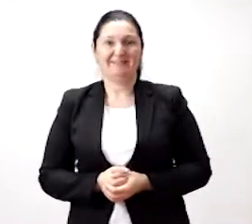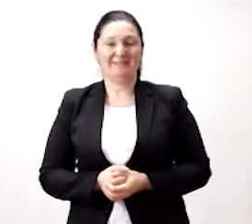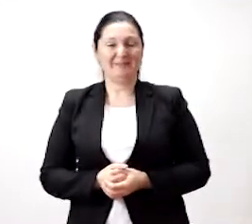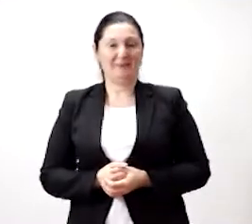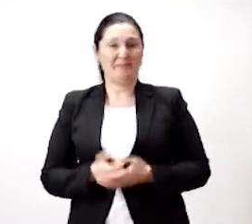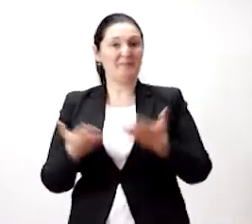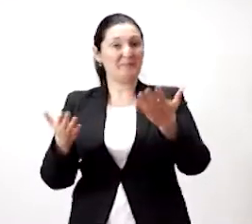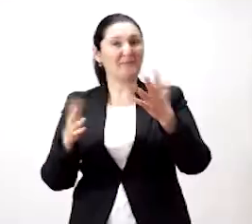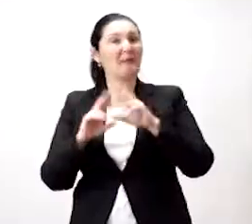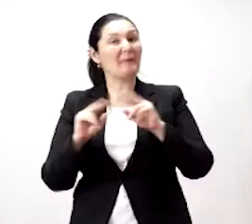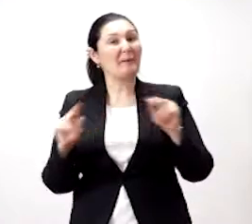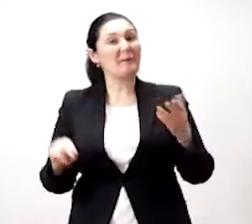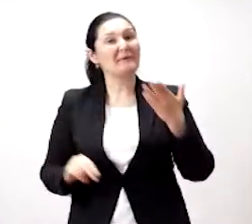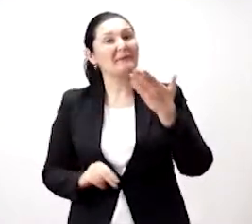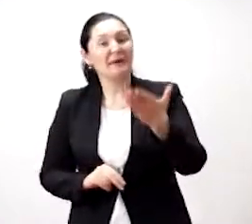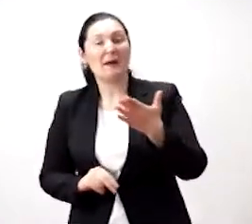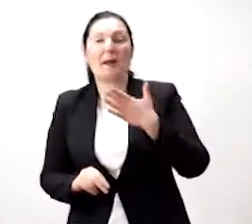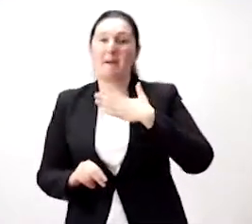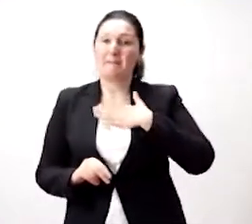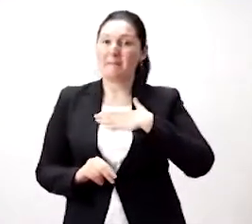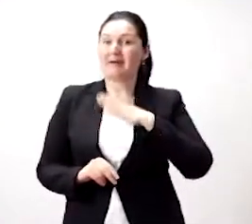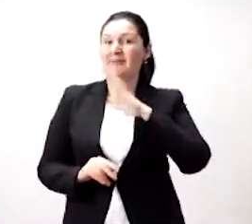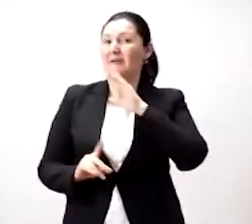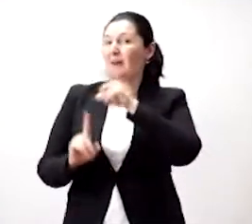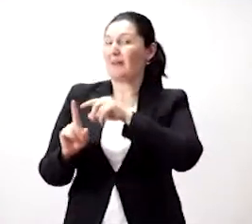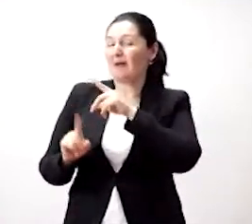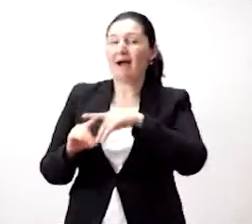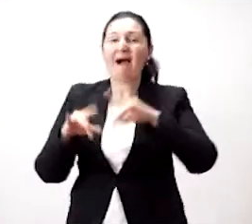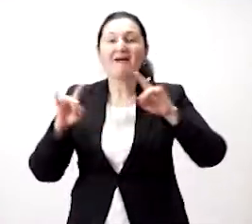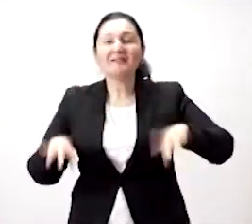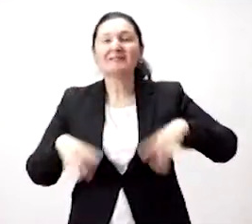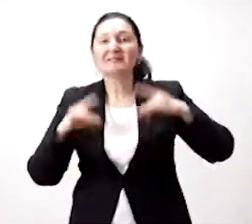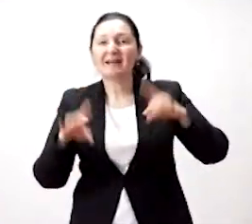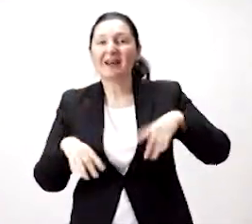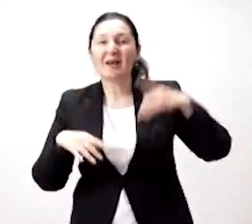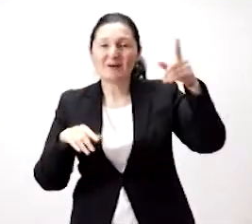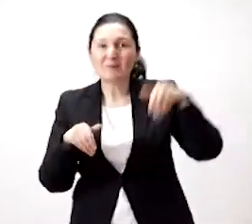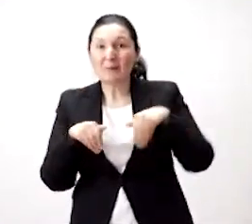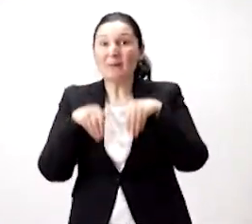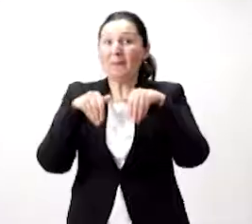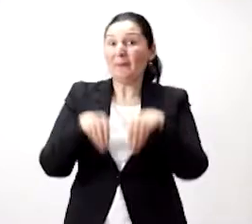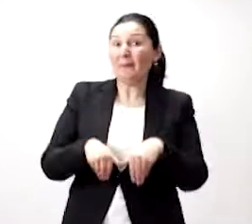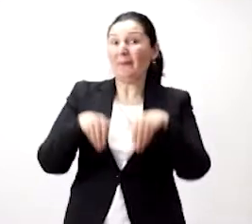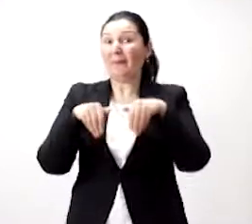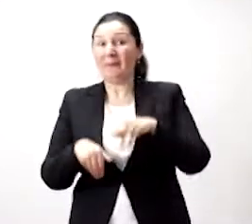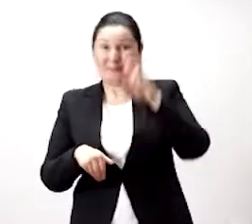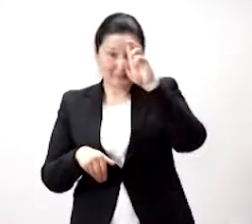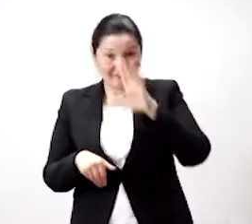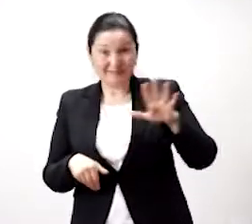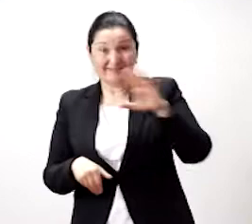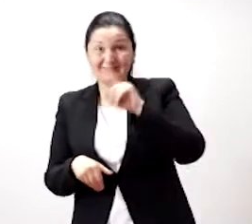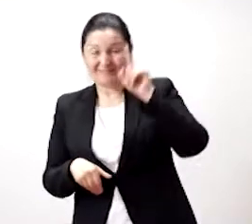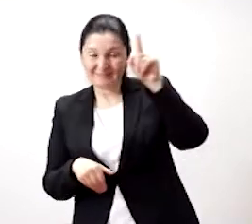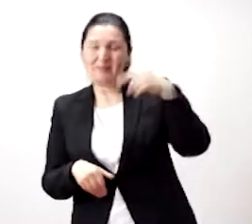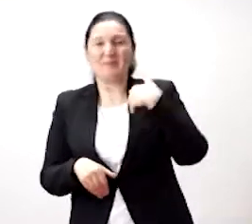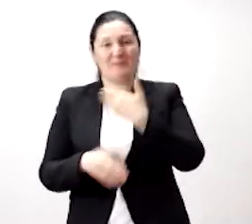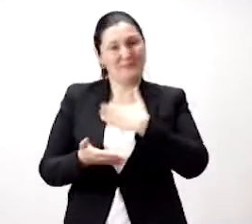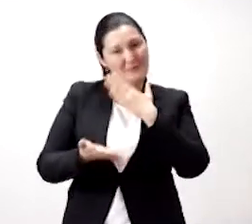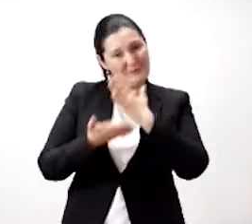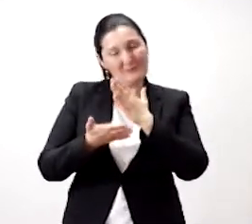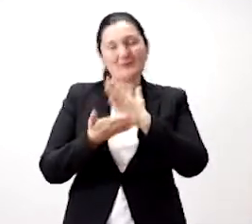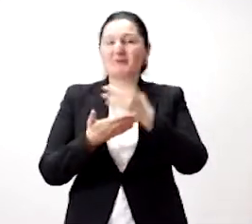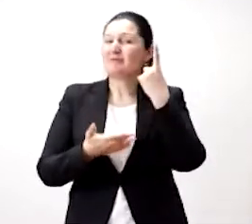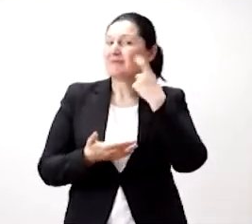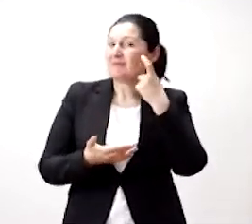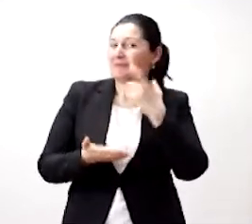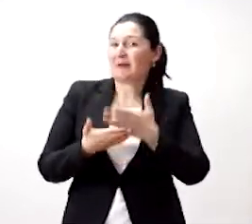Муалима джон, лабай, ману Лола дар бораи Австралия маълумот доре. Бале, офарин.